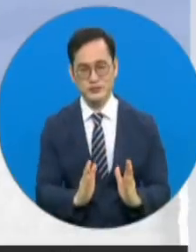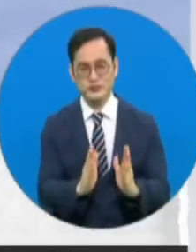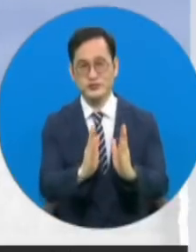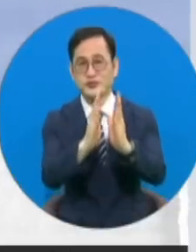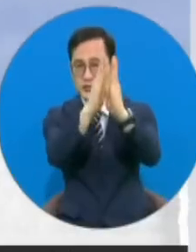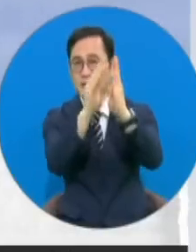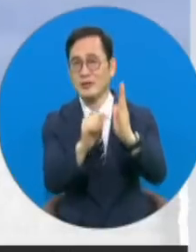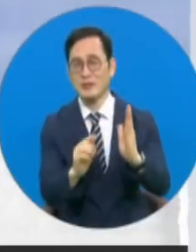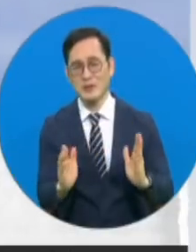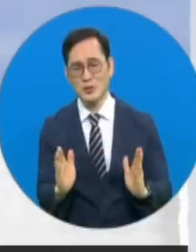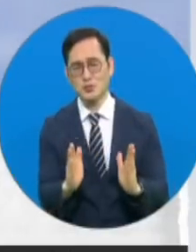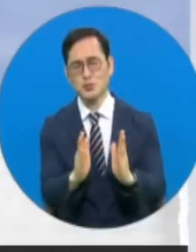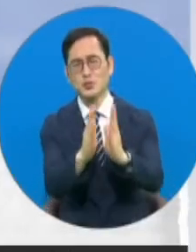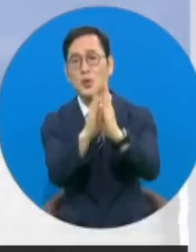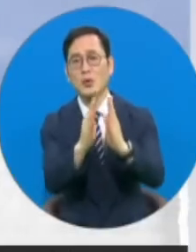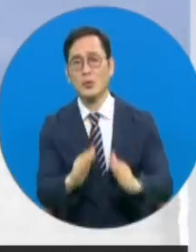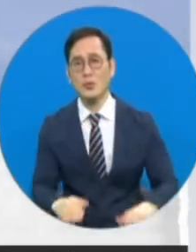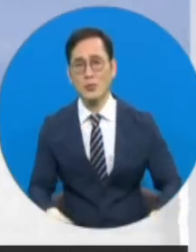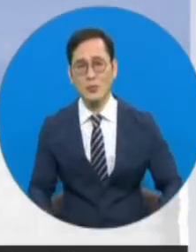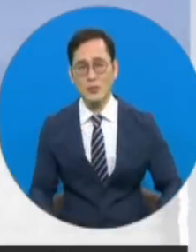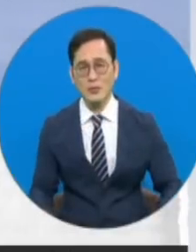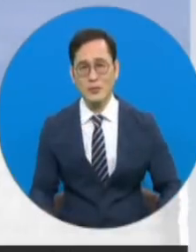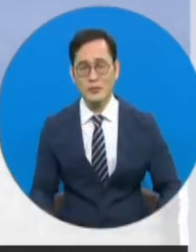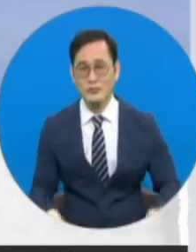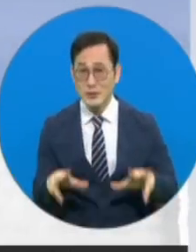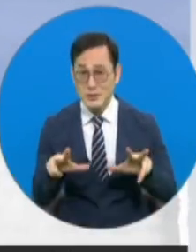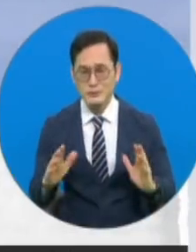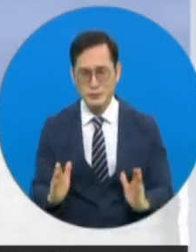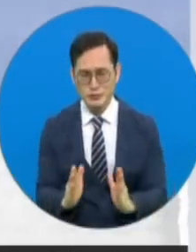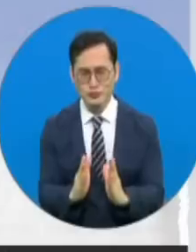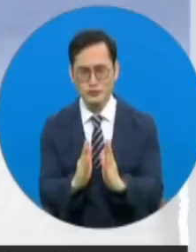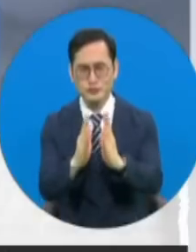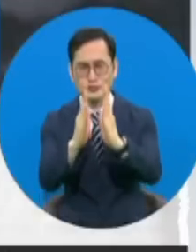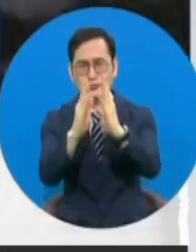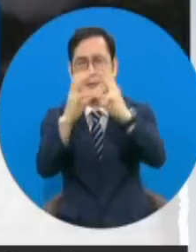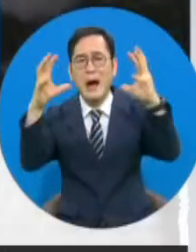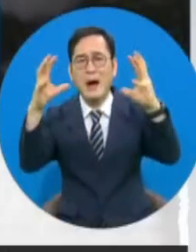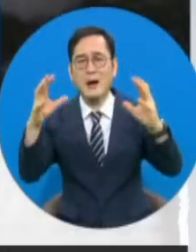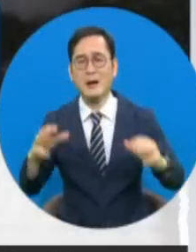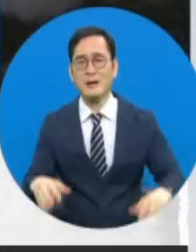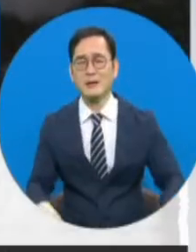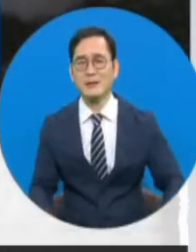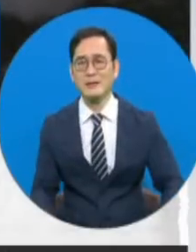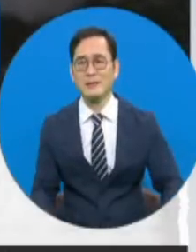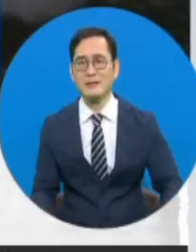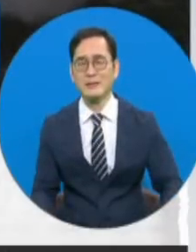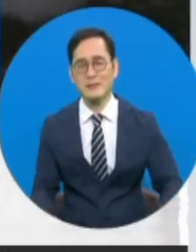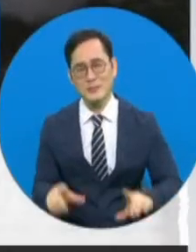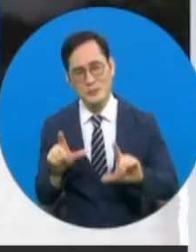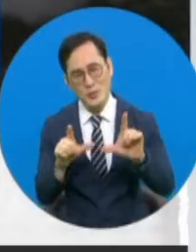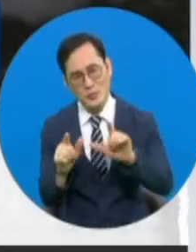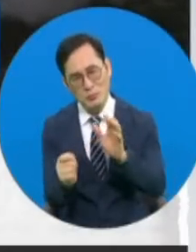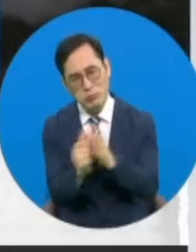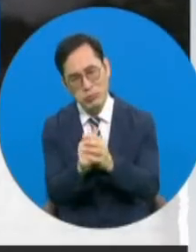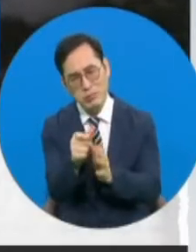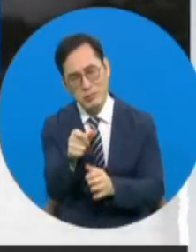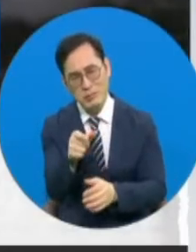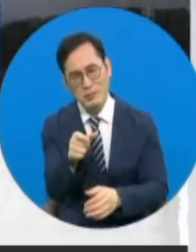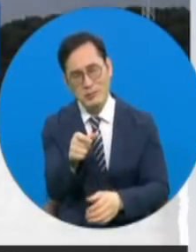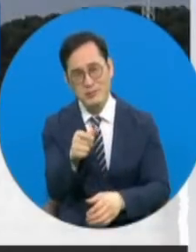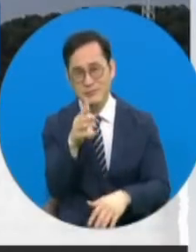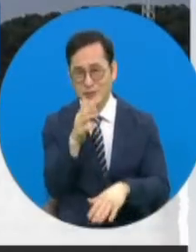거는 외형상으로 너무 비교가 되거든요 아마 저는 외형상에 굉장히 큰 변화 같은 것도 이번 그 북한이